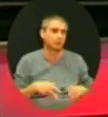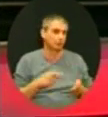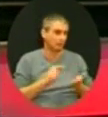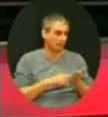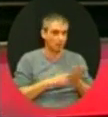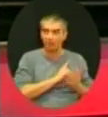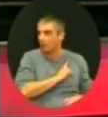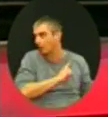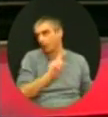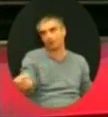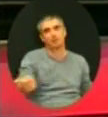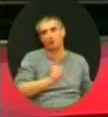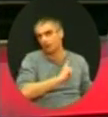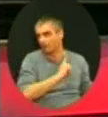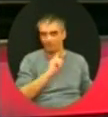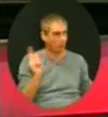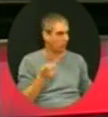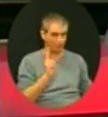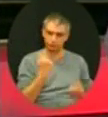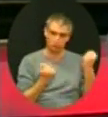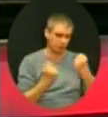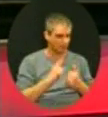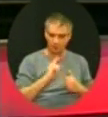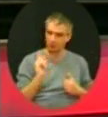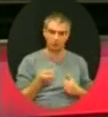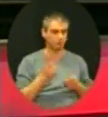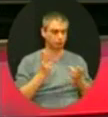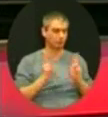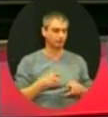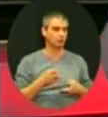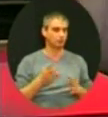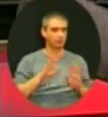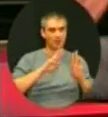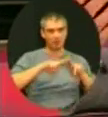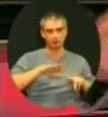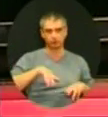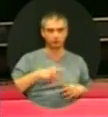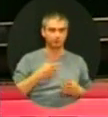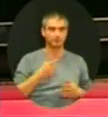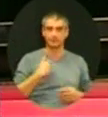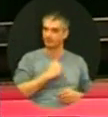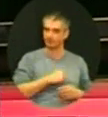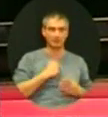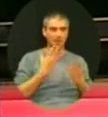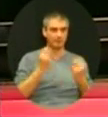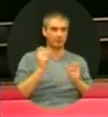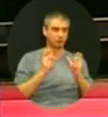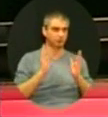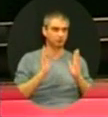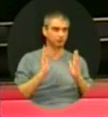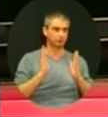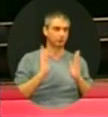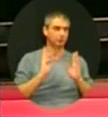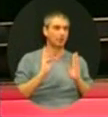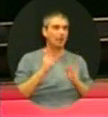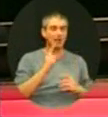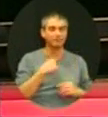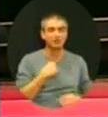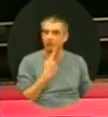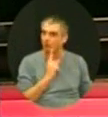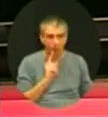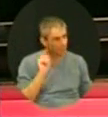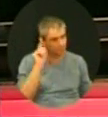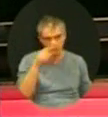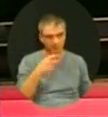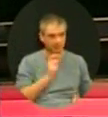משום שהנסיעות האלה, ולא לכולם יש רכב, ולא לכולם יש אפשרות להשאיר את לצערי, אגב, לצערי לי יותר מדי אנשים יש רכבים, כבר אנחנו רוצים לדבר על זה, אבל אנחנו לא